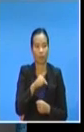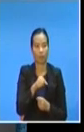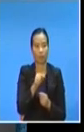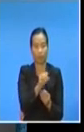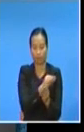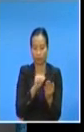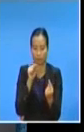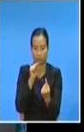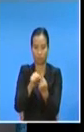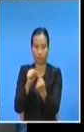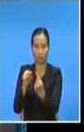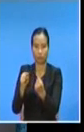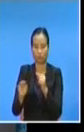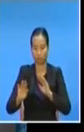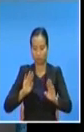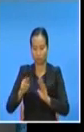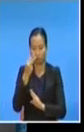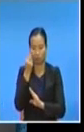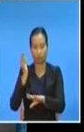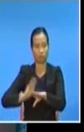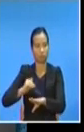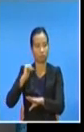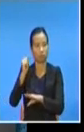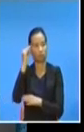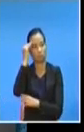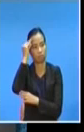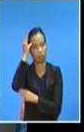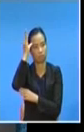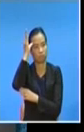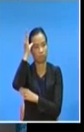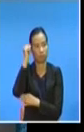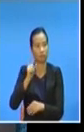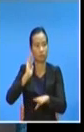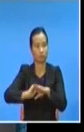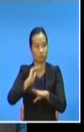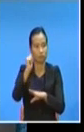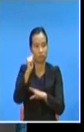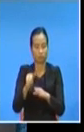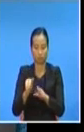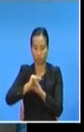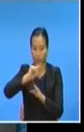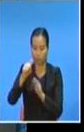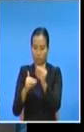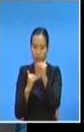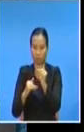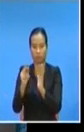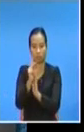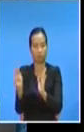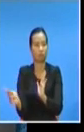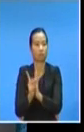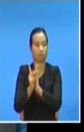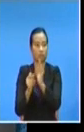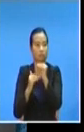ส่เรื่องของความรู้ความสามารถเข้าไปนั่นหมายความว่าถ้าใครมีความรู้ความสามารถตามหลักเกณฑ์ที่กำหนดเขาสามารถขยับอาวุโส